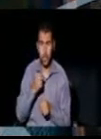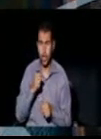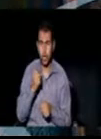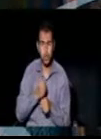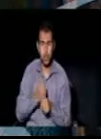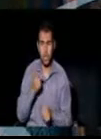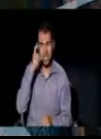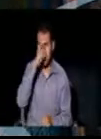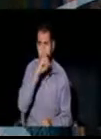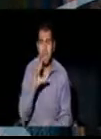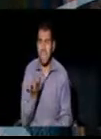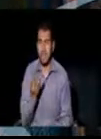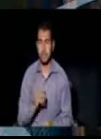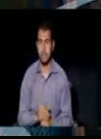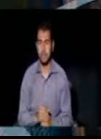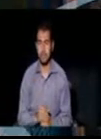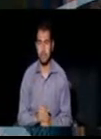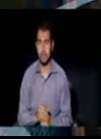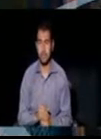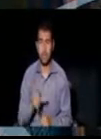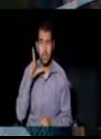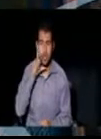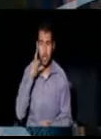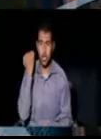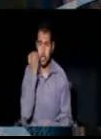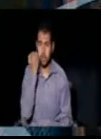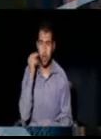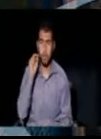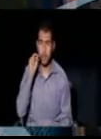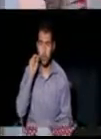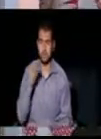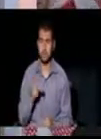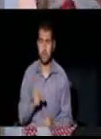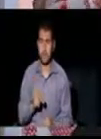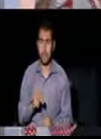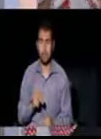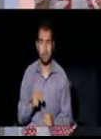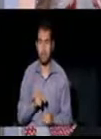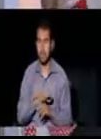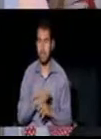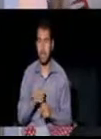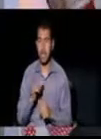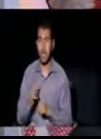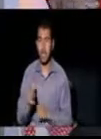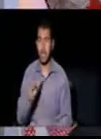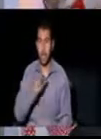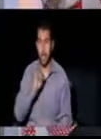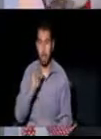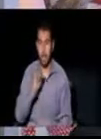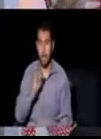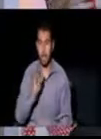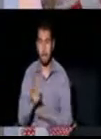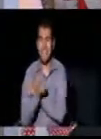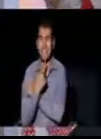الصم ممكن يشتغل في كل حاجه، حتى لو في التعليم، يعني هم بس اهم حاجه يعلموه وبعد كده هو